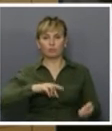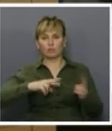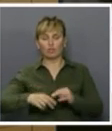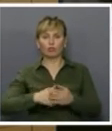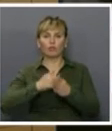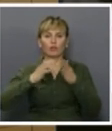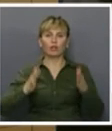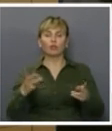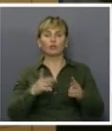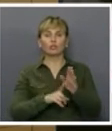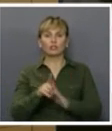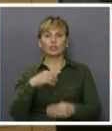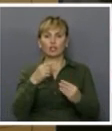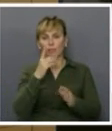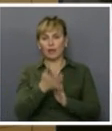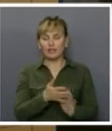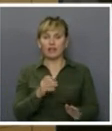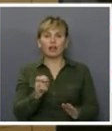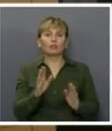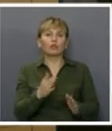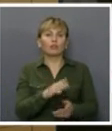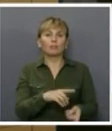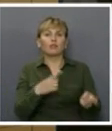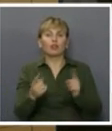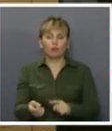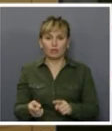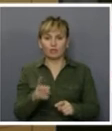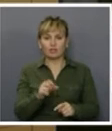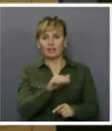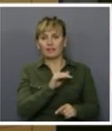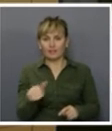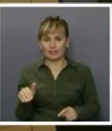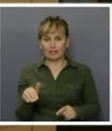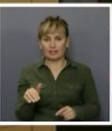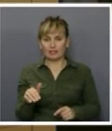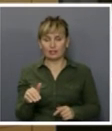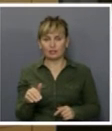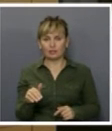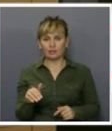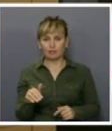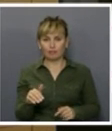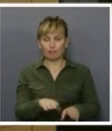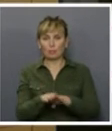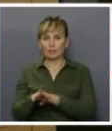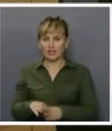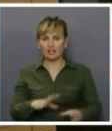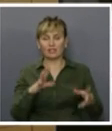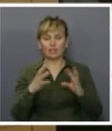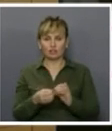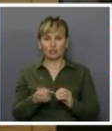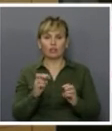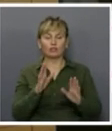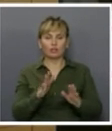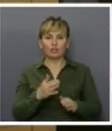аппарат. Нужно сначала дать понять, что, ребята, вот как только вы переходите на официальные стандарты отчетности, как только